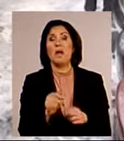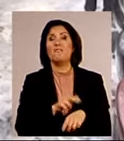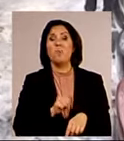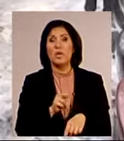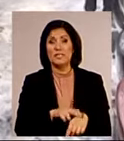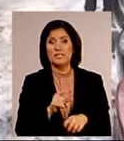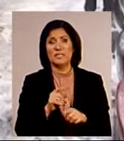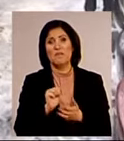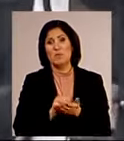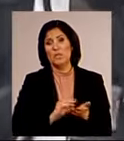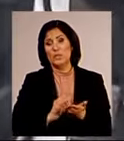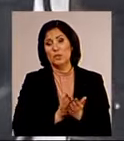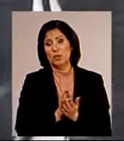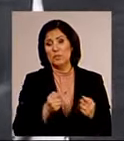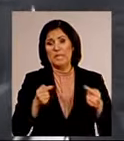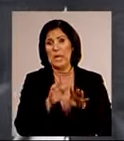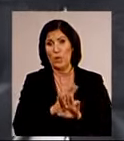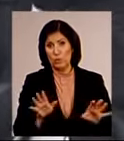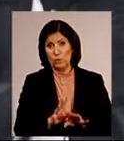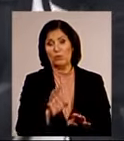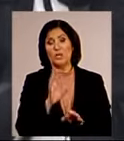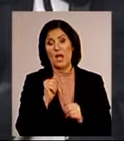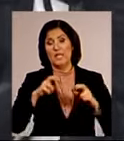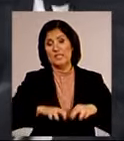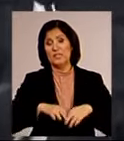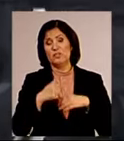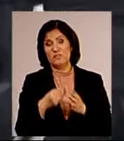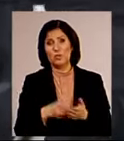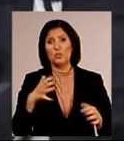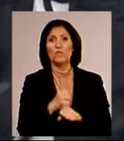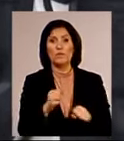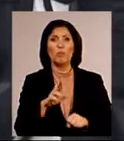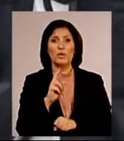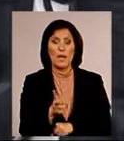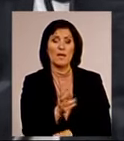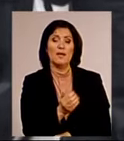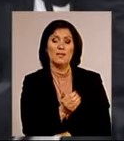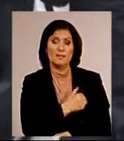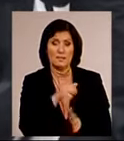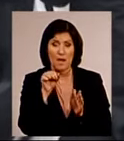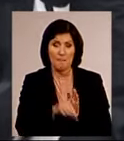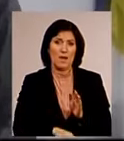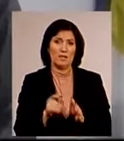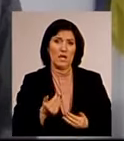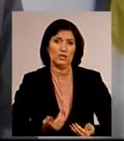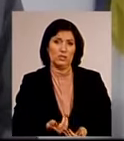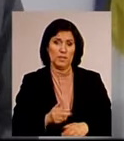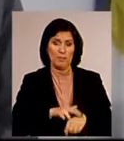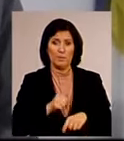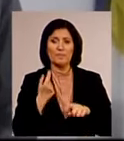поліції, у прес-службі відомства не уточнюють, але слідчі вже розцінюють вибух як замах на життя поліцейського.